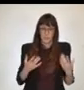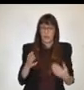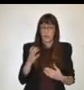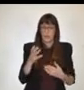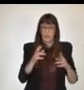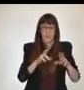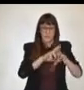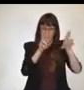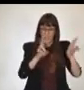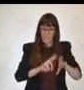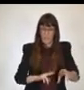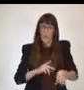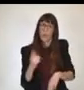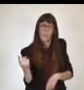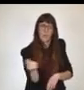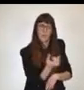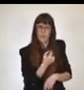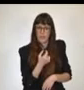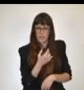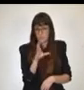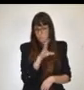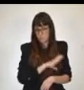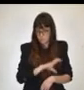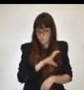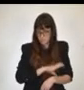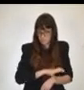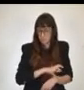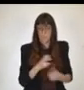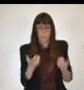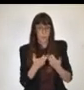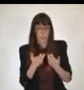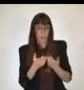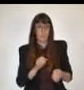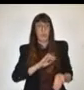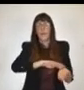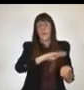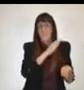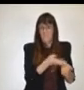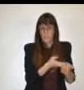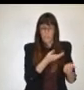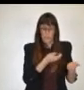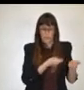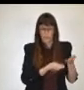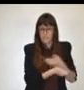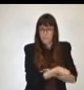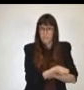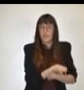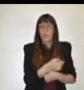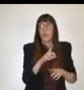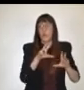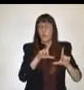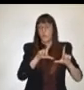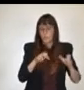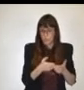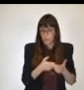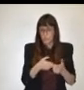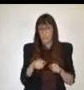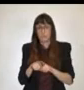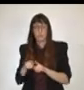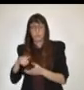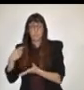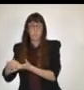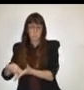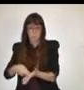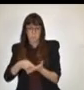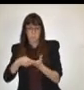en place. Un premier avec 2 fonds d'investissement luxembourgeois, le second avec des banques allemandes.